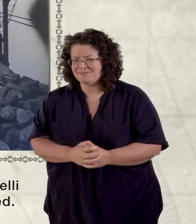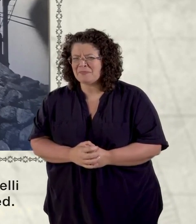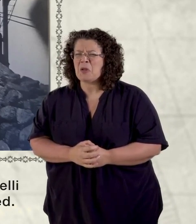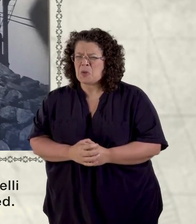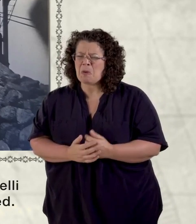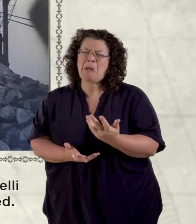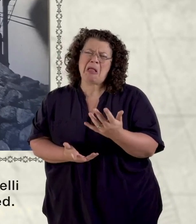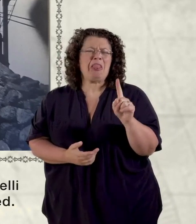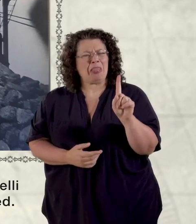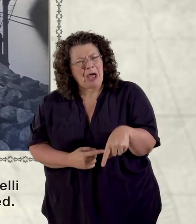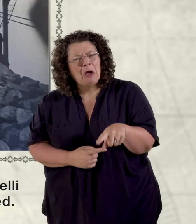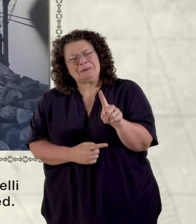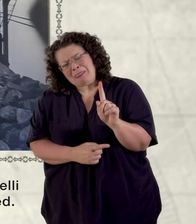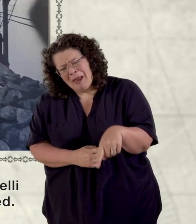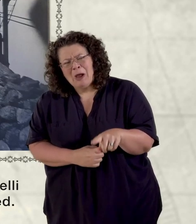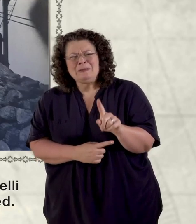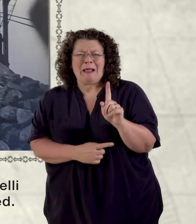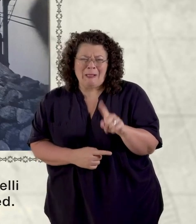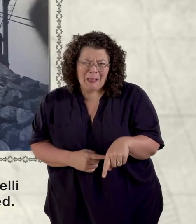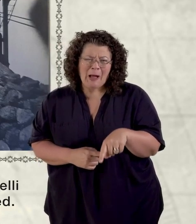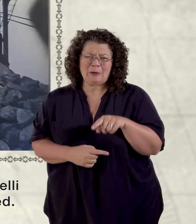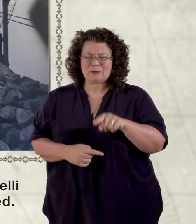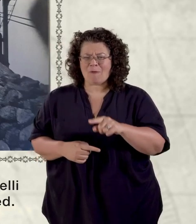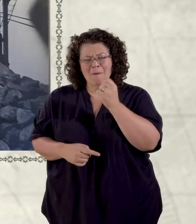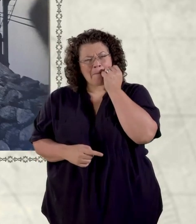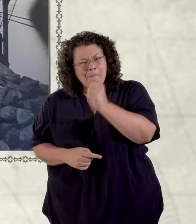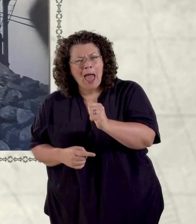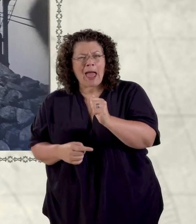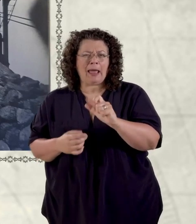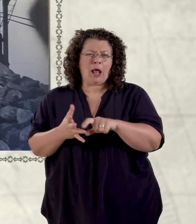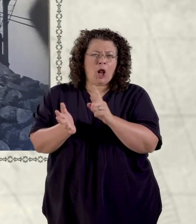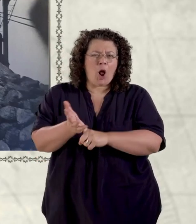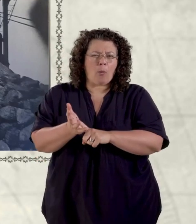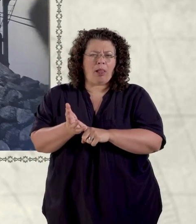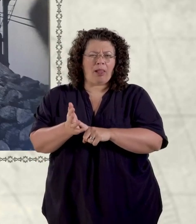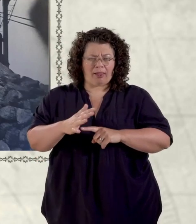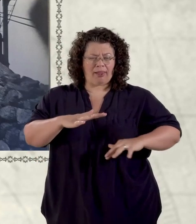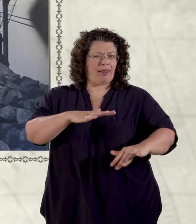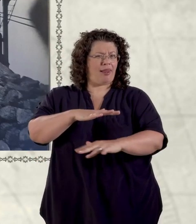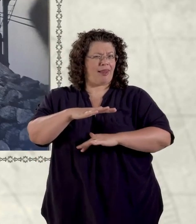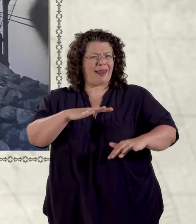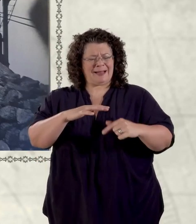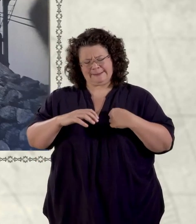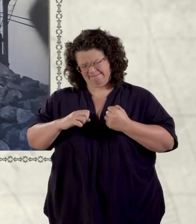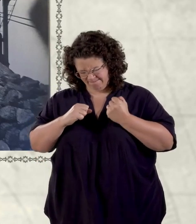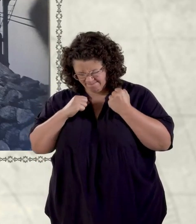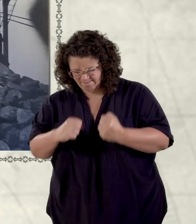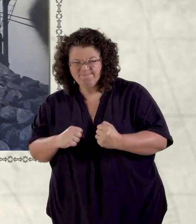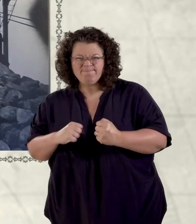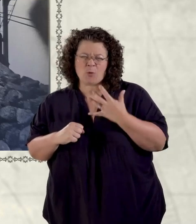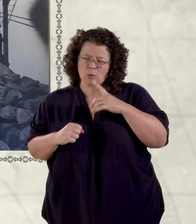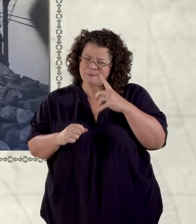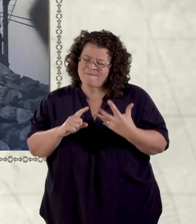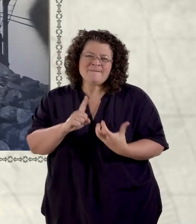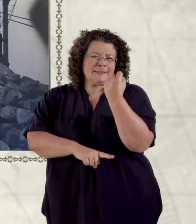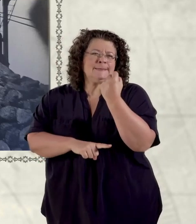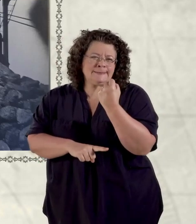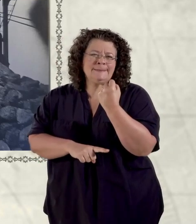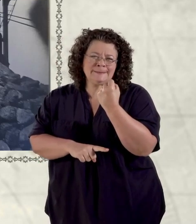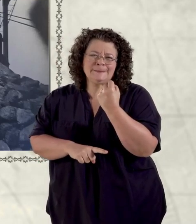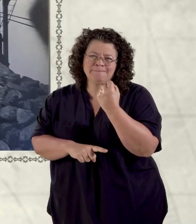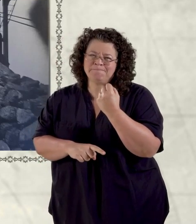roedd na filiannau denellu o'r gareg fach ddim awdan yn trad ac o'n i'n benderfynol o ddod o hyd i ddo. Cloddio,